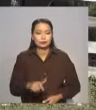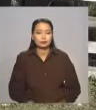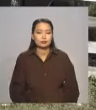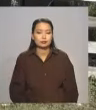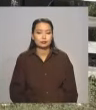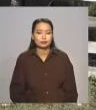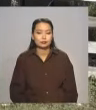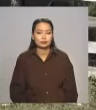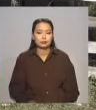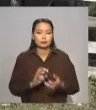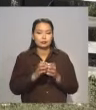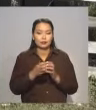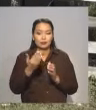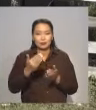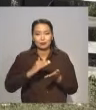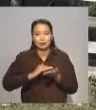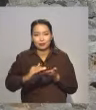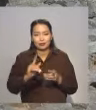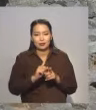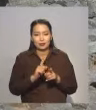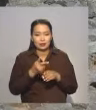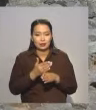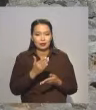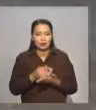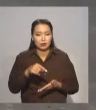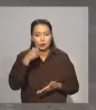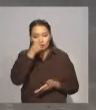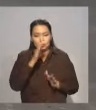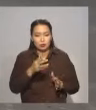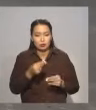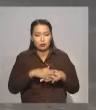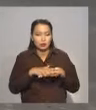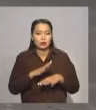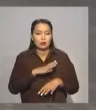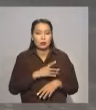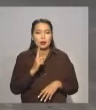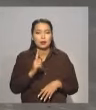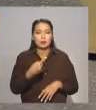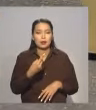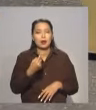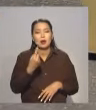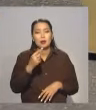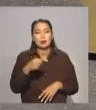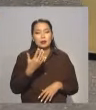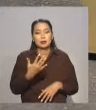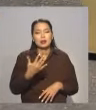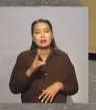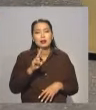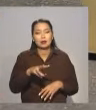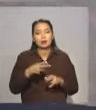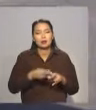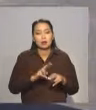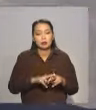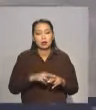3 жыл бұрын сұрағанбыз ақшаны. Биыл ғана ақша берілді. 1,5 шақырым жолды салуға қазынадан 37 миллион теңге